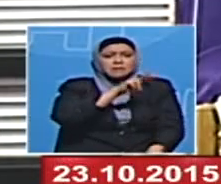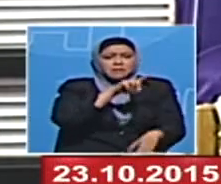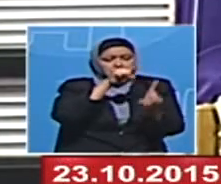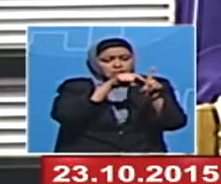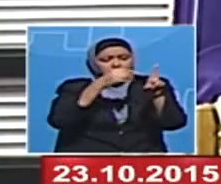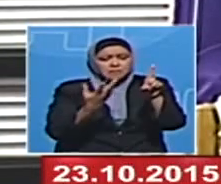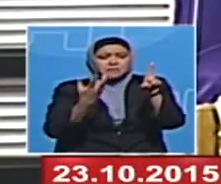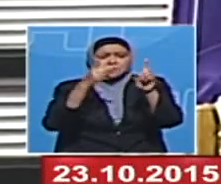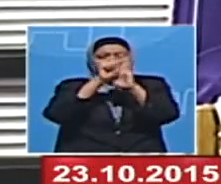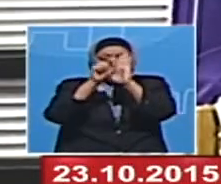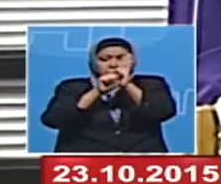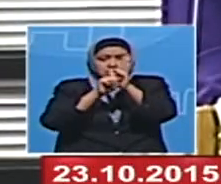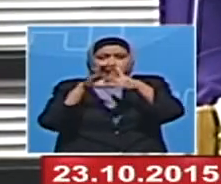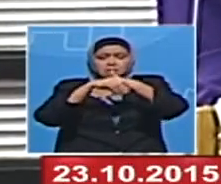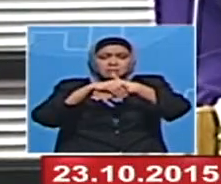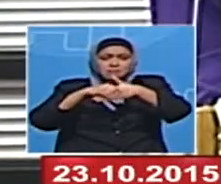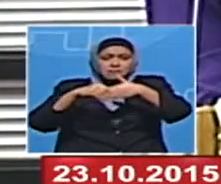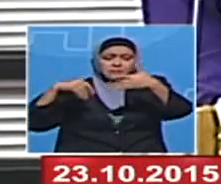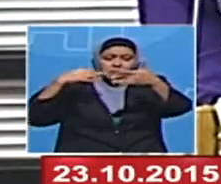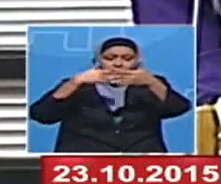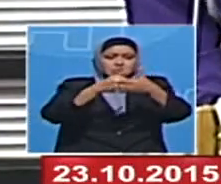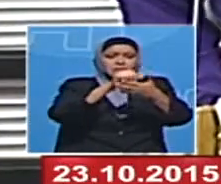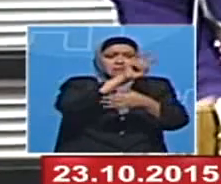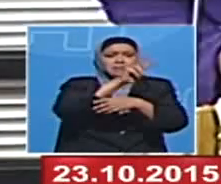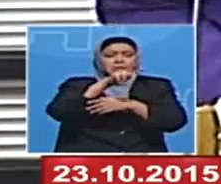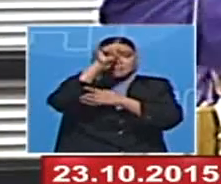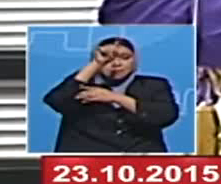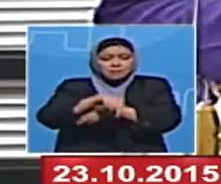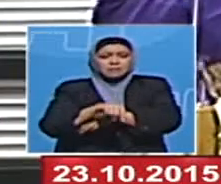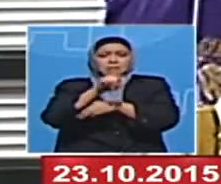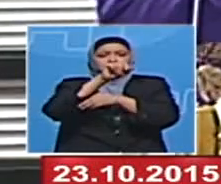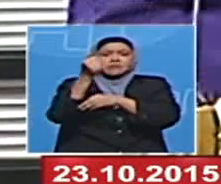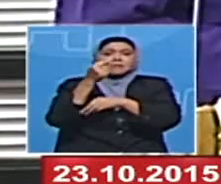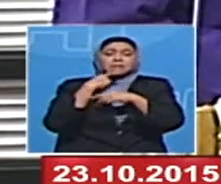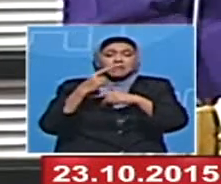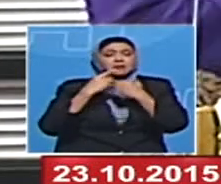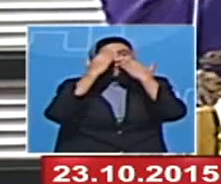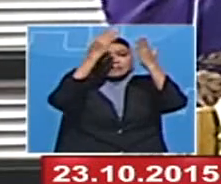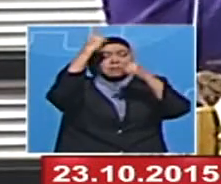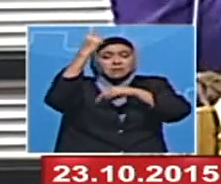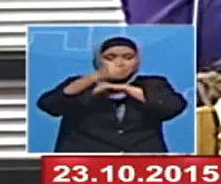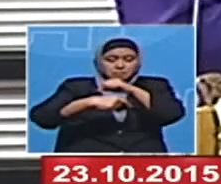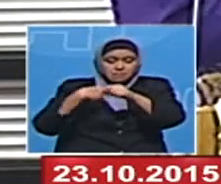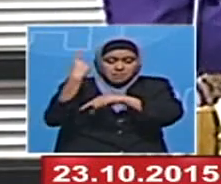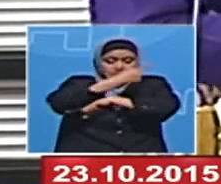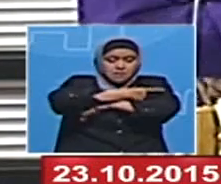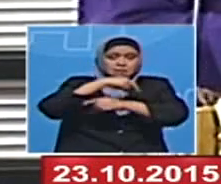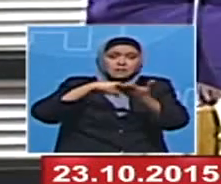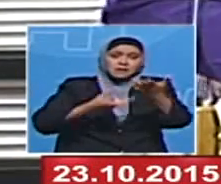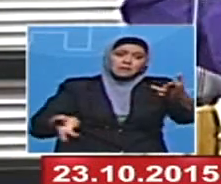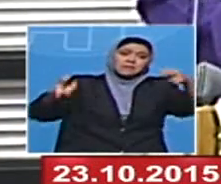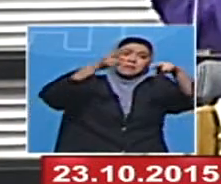bursa pada 22 Oktober 2015 dan Alhamdulillah hari ini naik lagi walaupun ringit